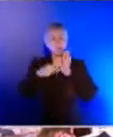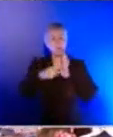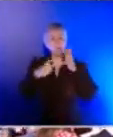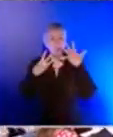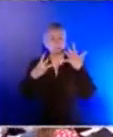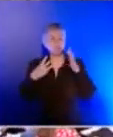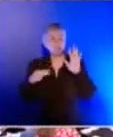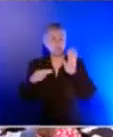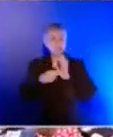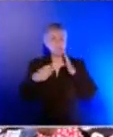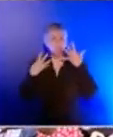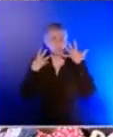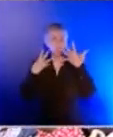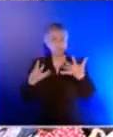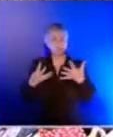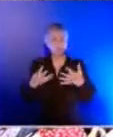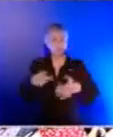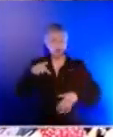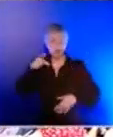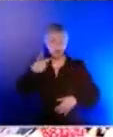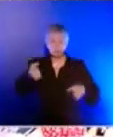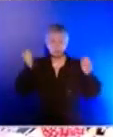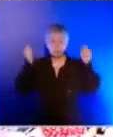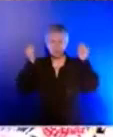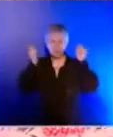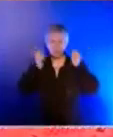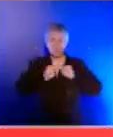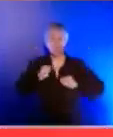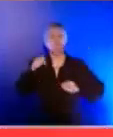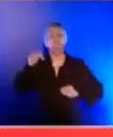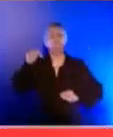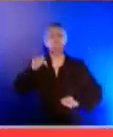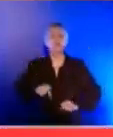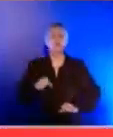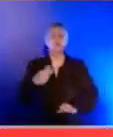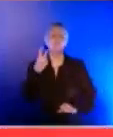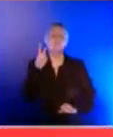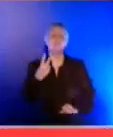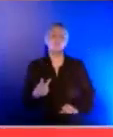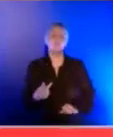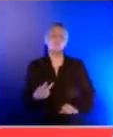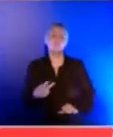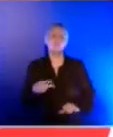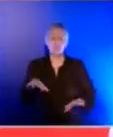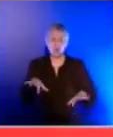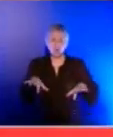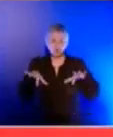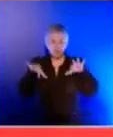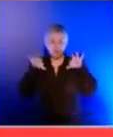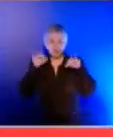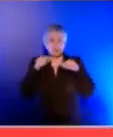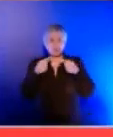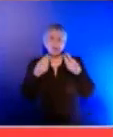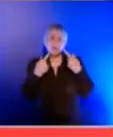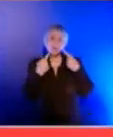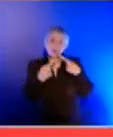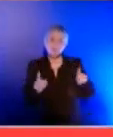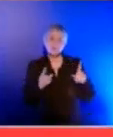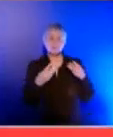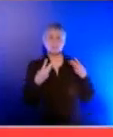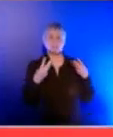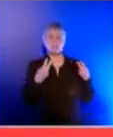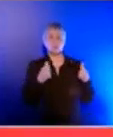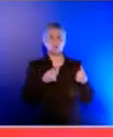Βλέπουμε ότι τουλάχιστον στις Ηνωμένες Πολιτείες ασκείται μια πολιτική η οποία διανοίγει